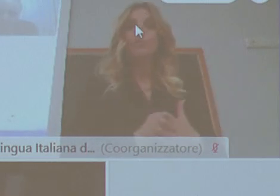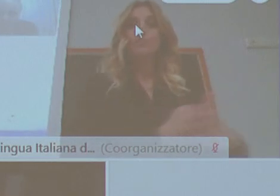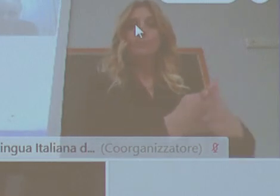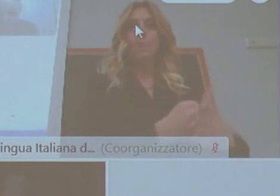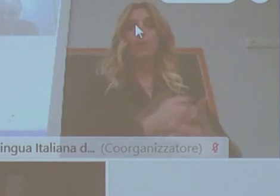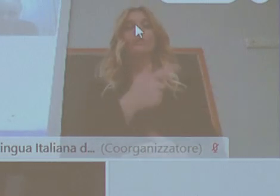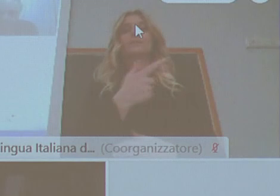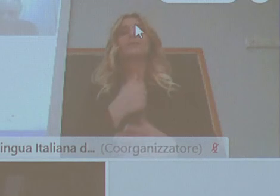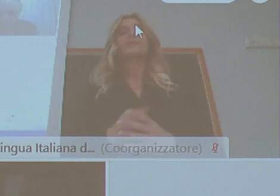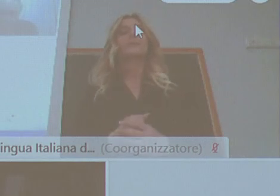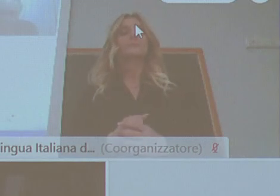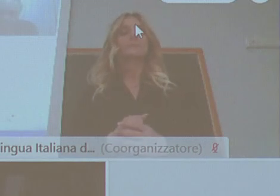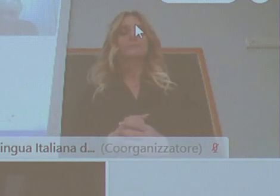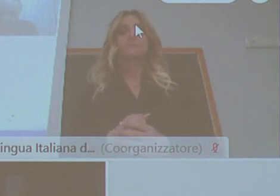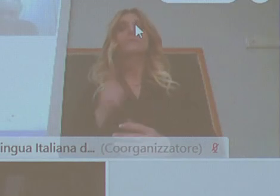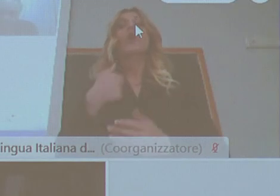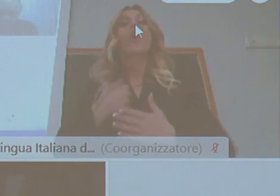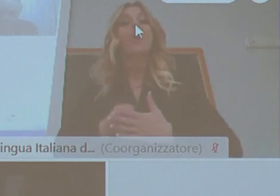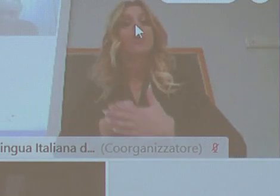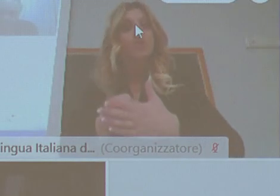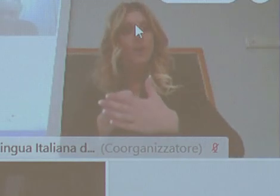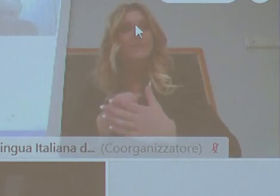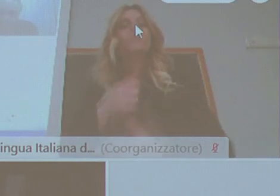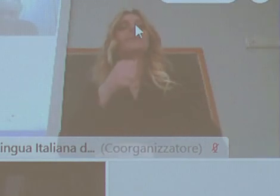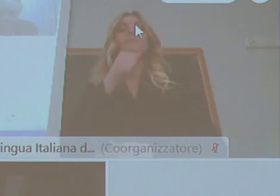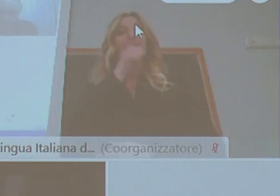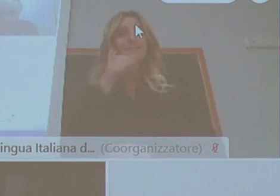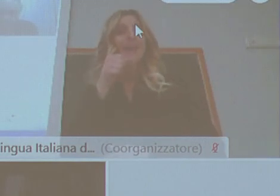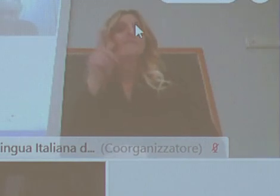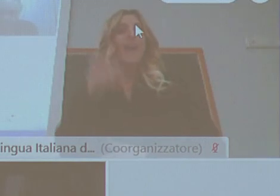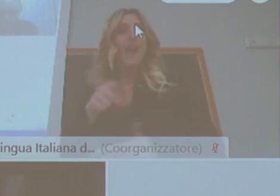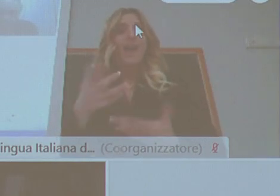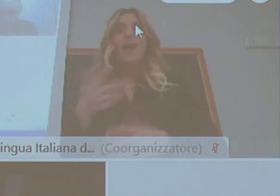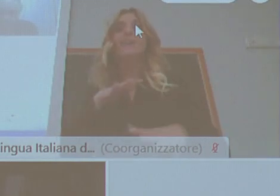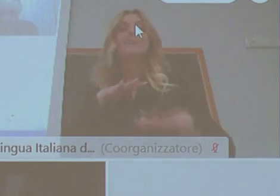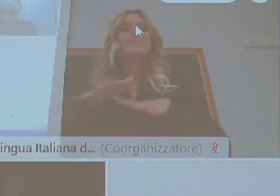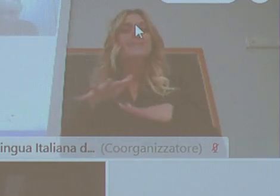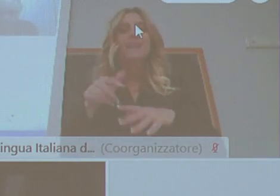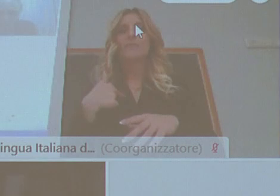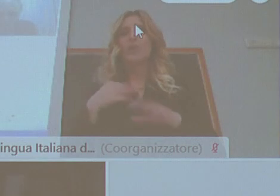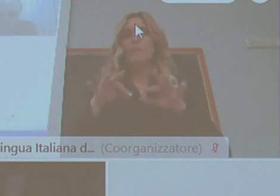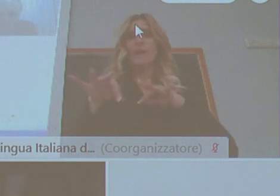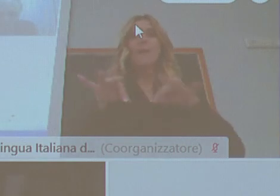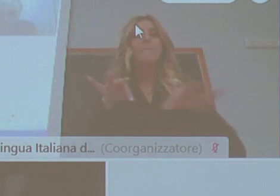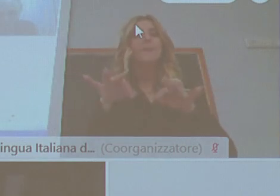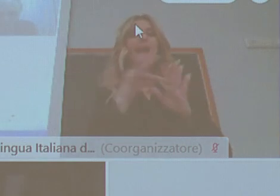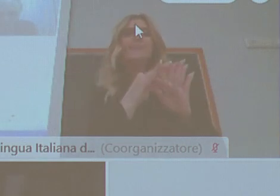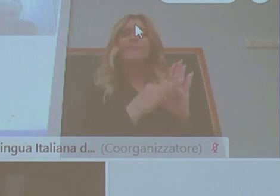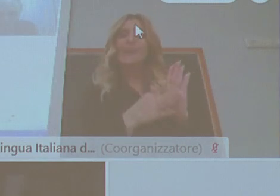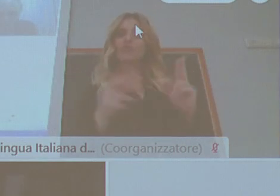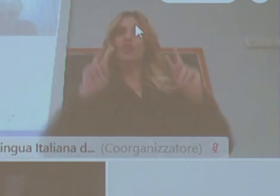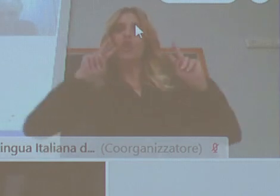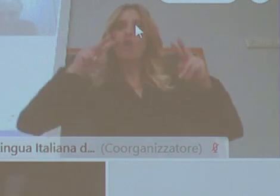con i suoi stakeholder. La sostenibilità impatta anche sui sistemi di pianificazione e controllo, sui sistemi